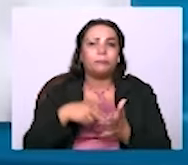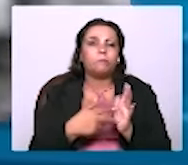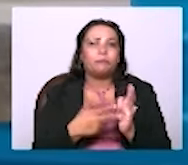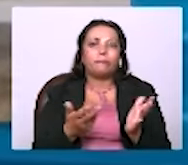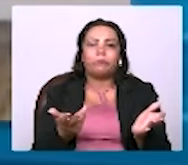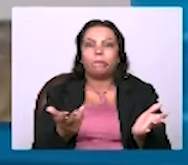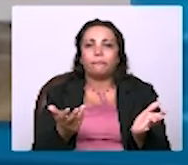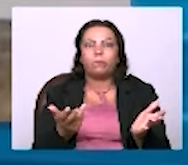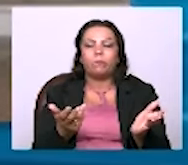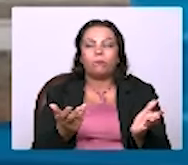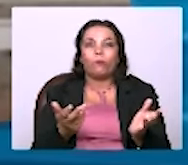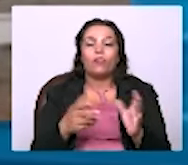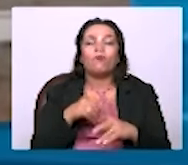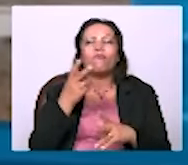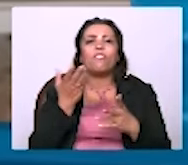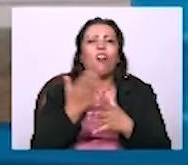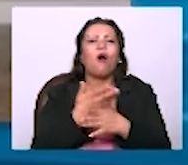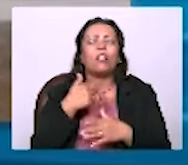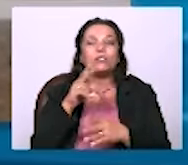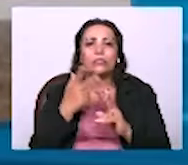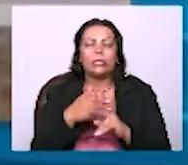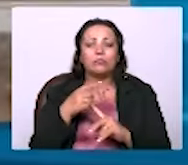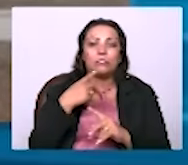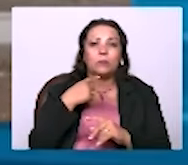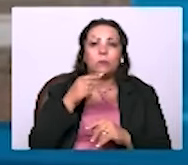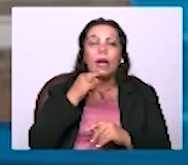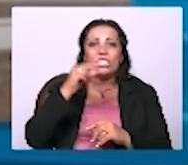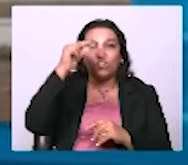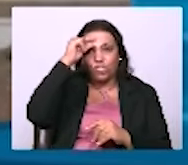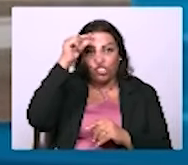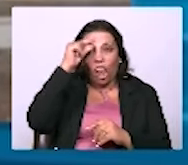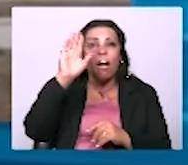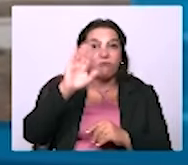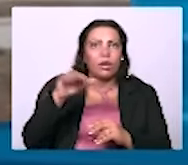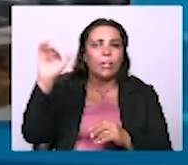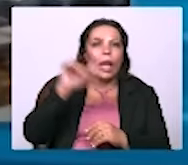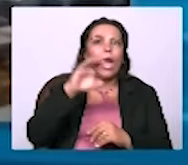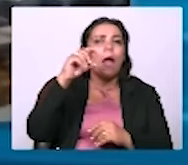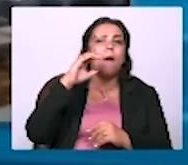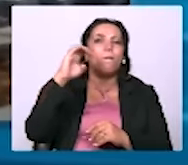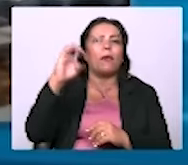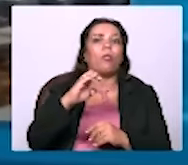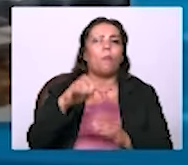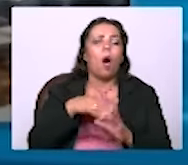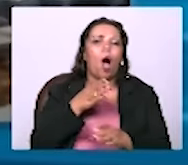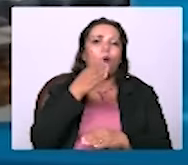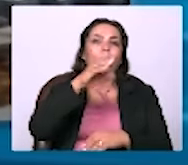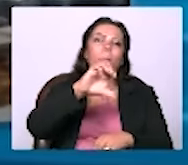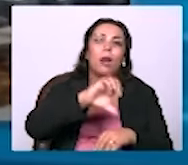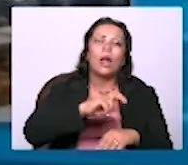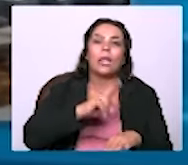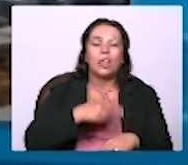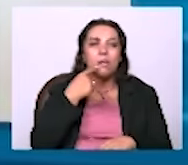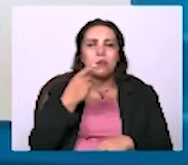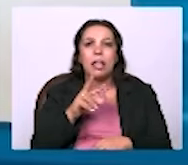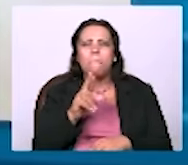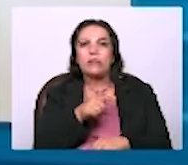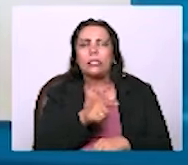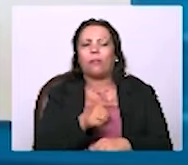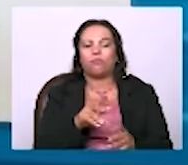ا يعني في الاغلب الاعم بيبقوا من الشيعه اللي جايين من الجنوب فطبعا هيذل الى اماكن اخرى ذات توازنات